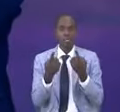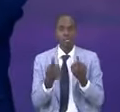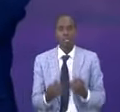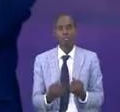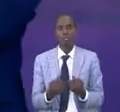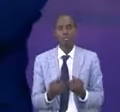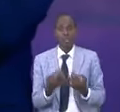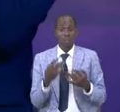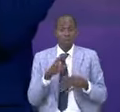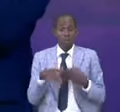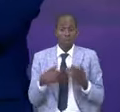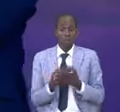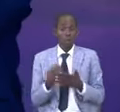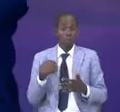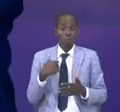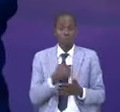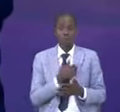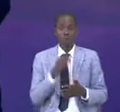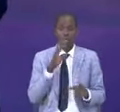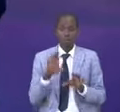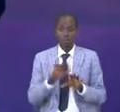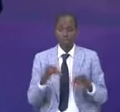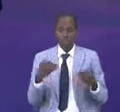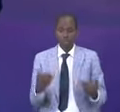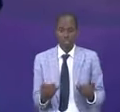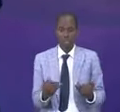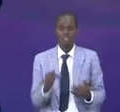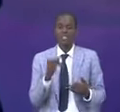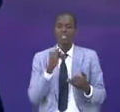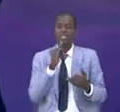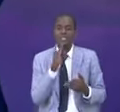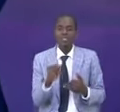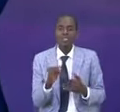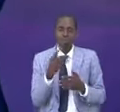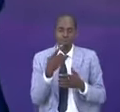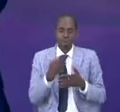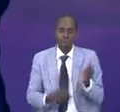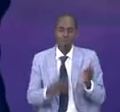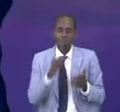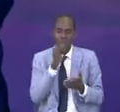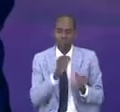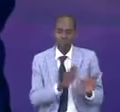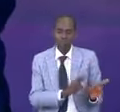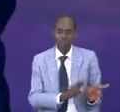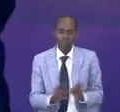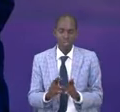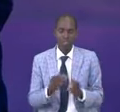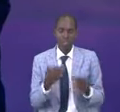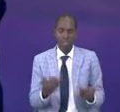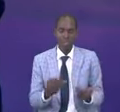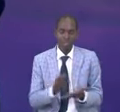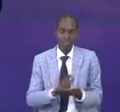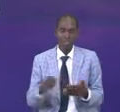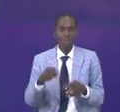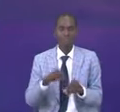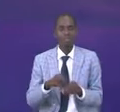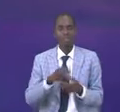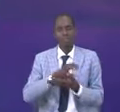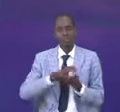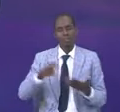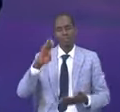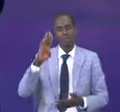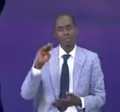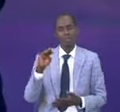14 le jessica a compris le verset 14 et Jésus reviendra bientôt